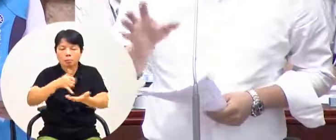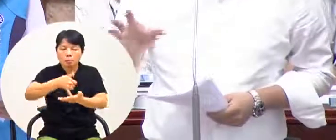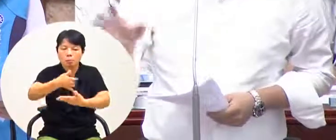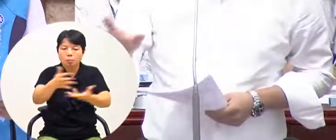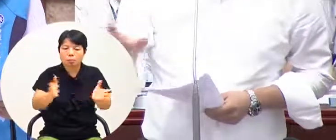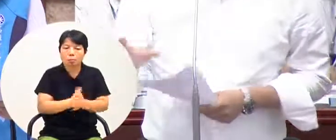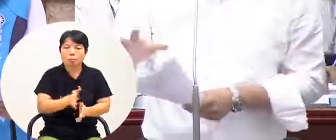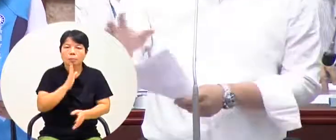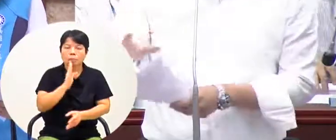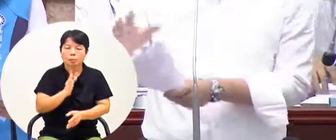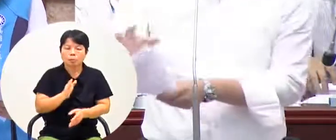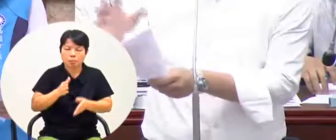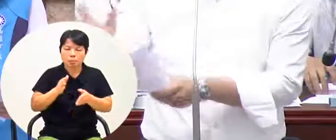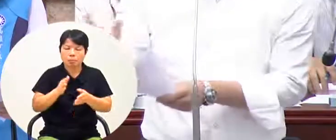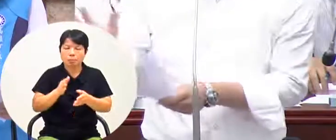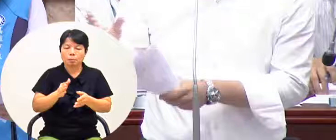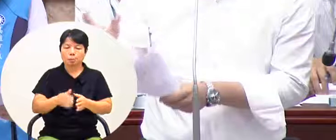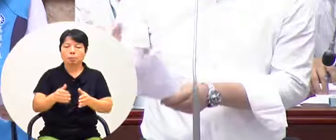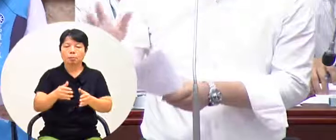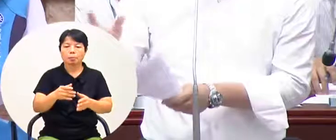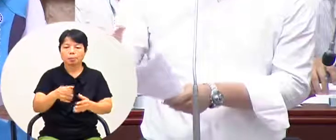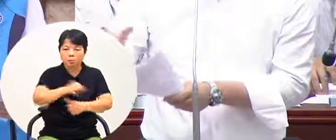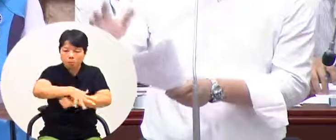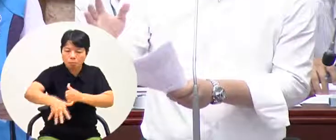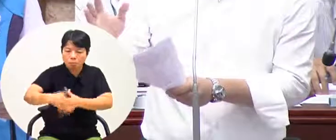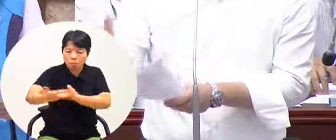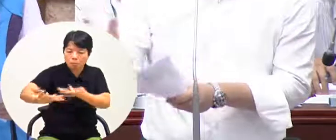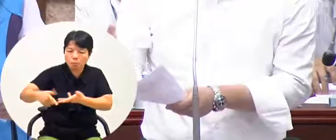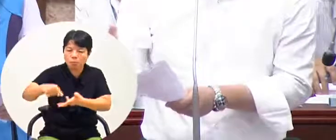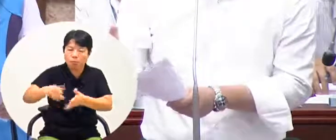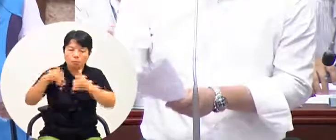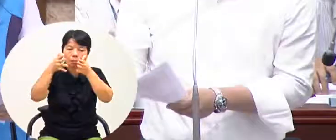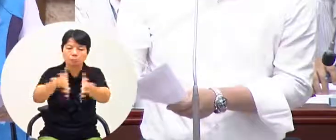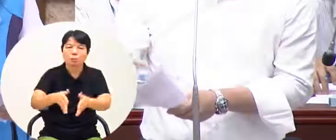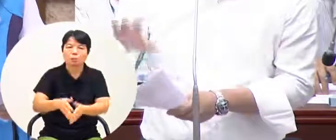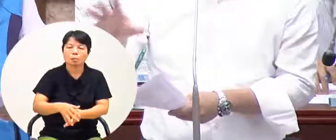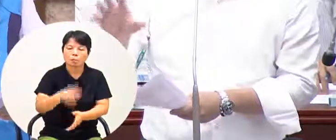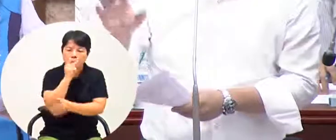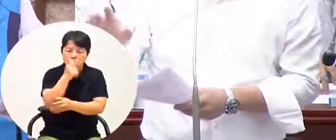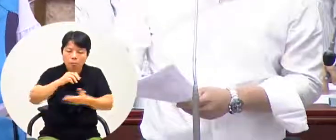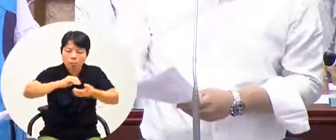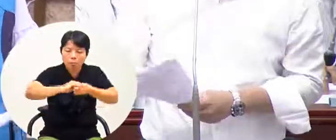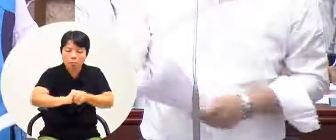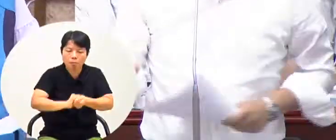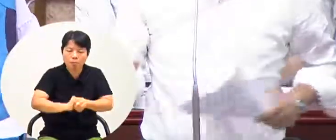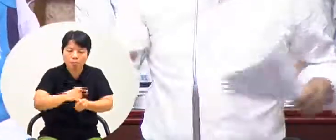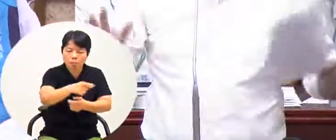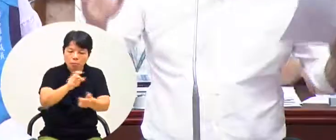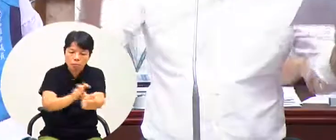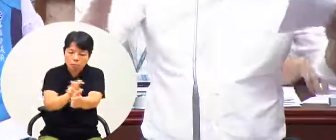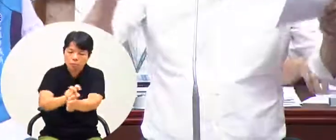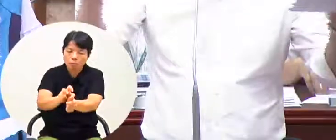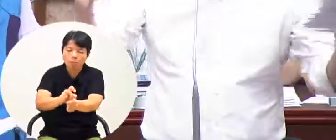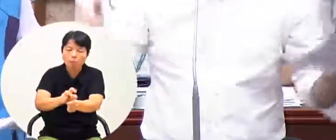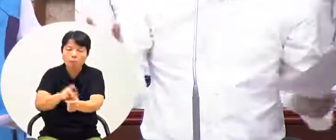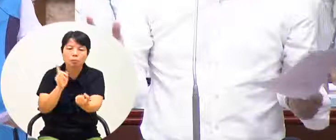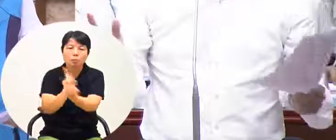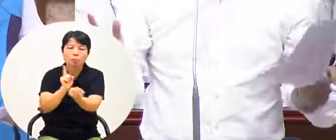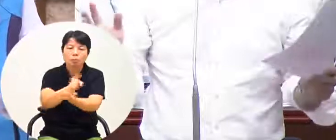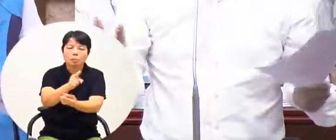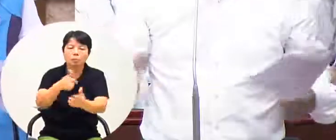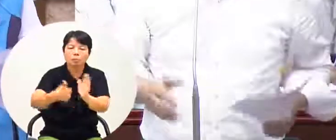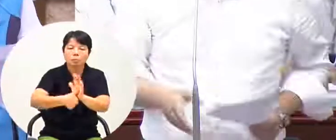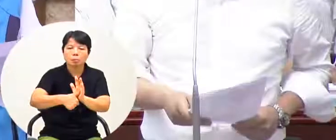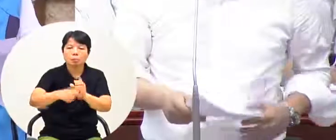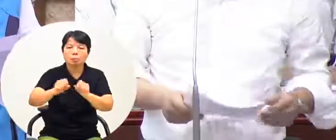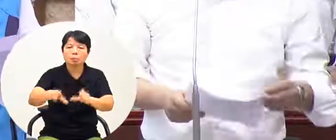就各局处业务他们有针对某一些特定的族群跟需要照顾的对象的一个名称，但是整个来讲